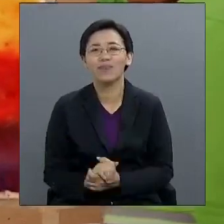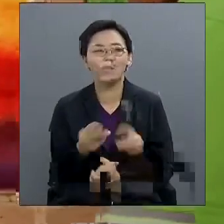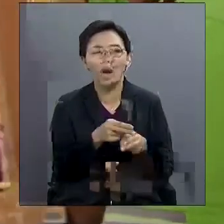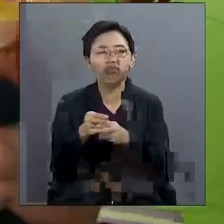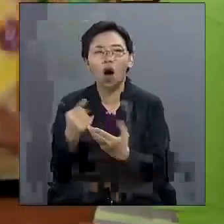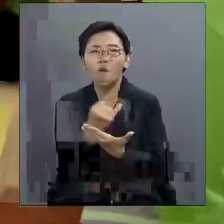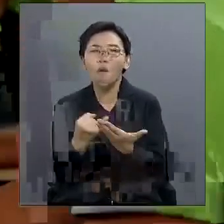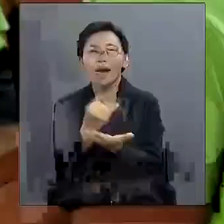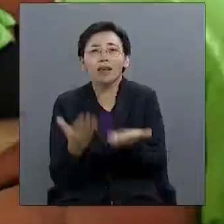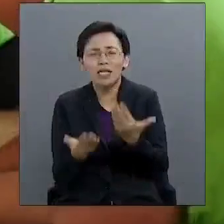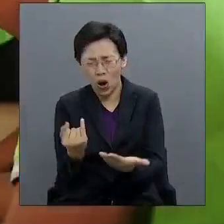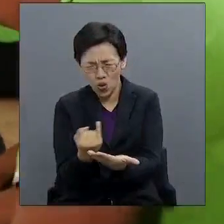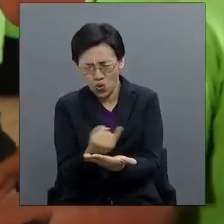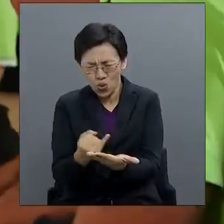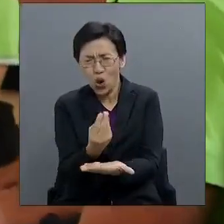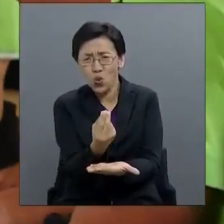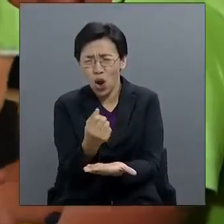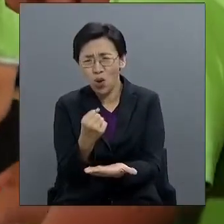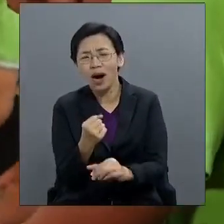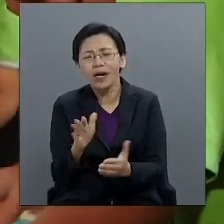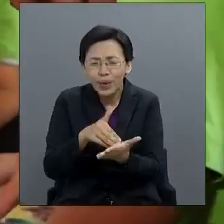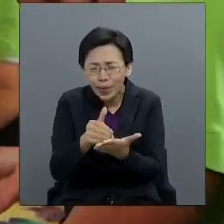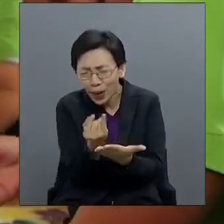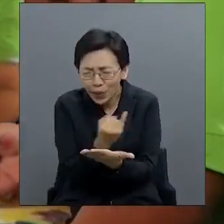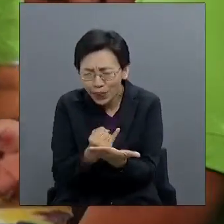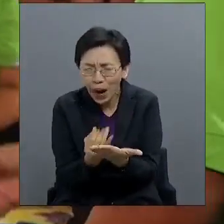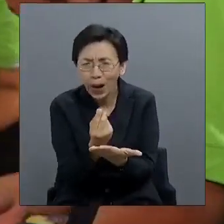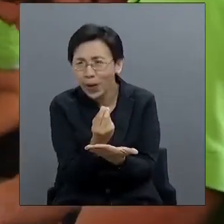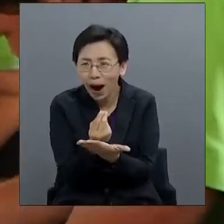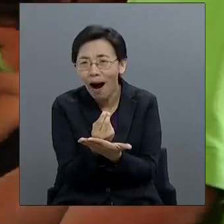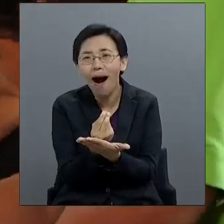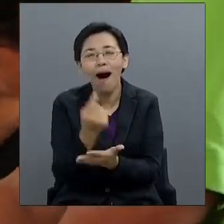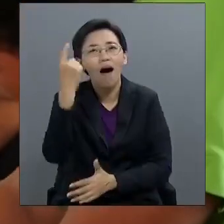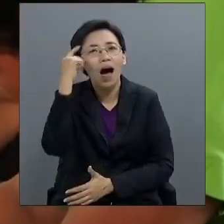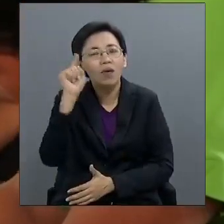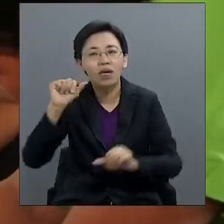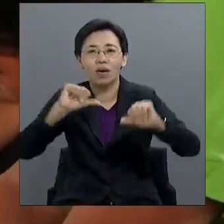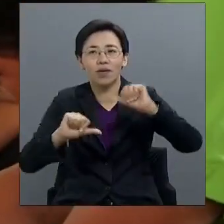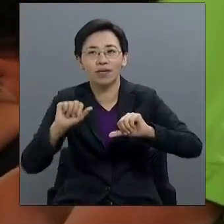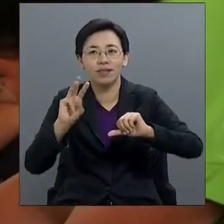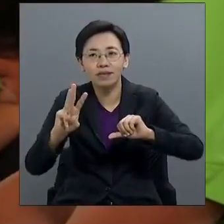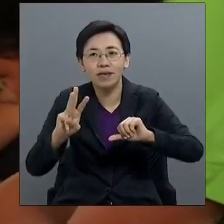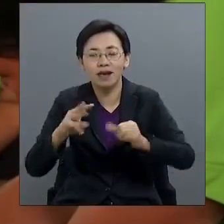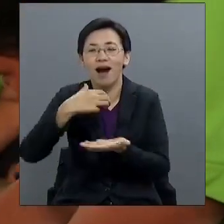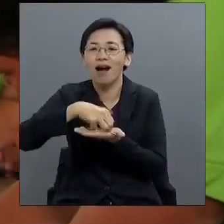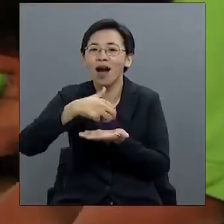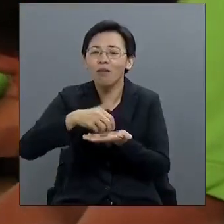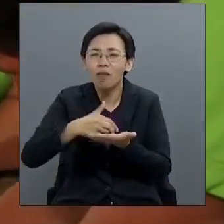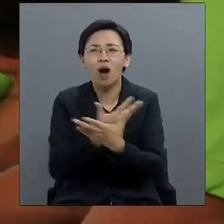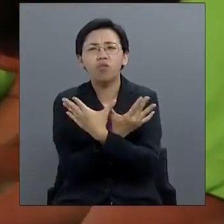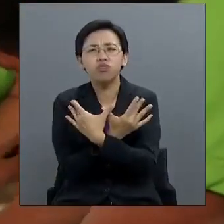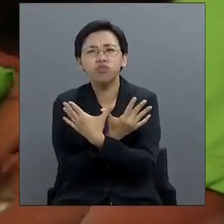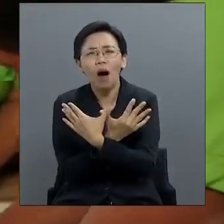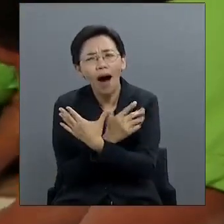วาดรีบทำเร็วรีบทำมีการสอดแทรกความรู้เรื่องอื่นๆลงไปด้วยนะคะอย่างเช่นความรู้เรื่องวิทยาศาสตร์อาจารย์ก็เล่าวงจรชีวิต